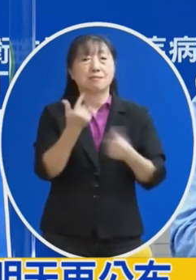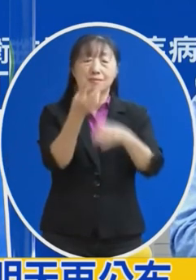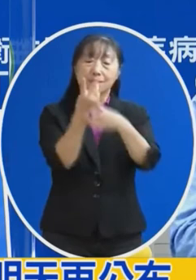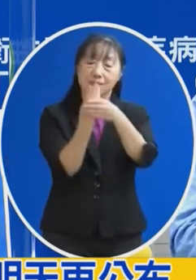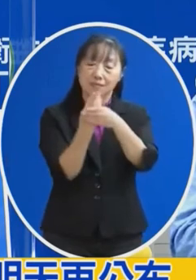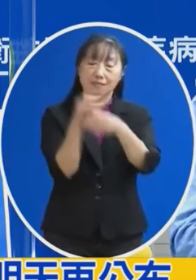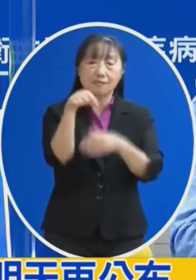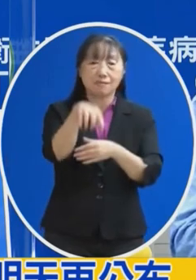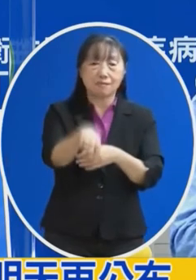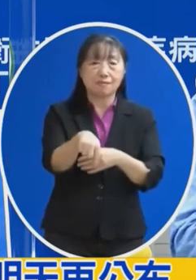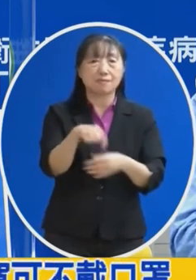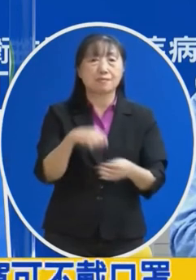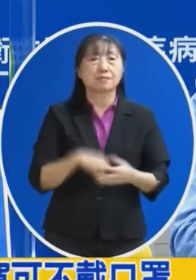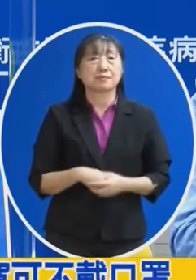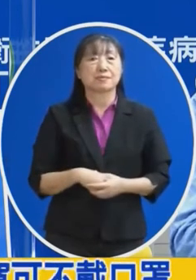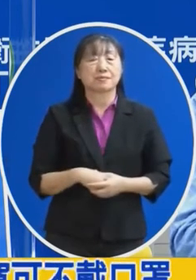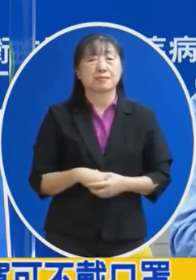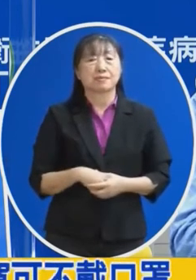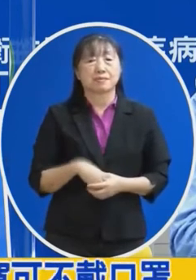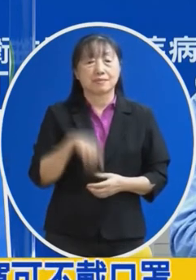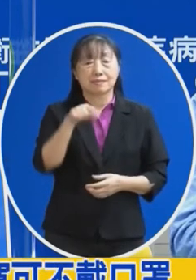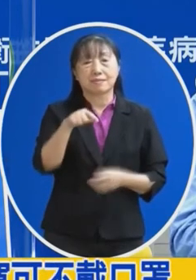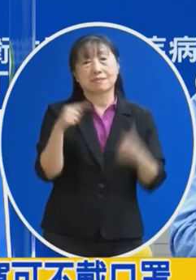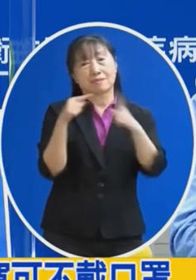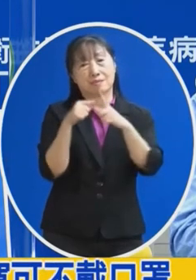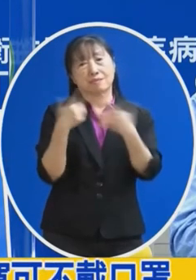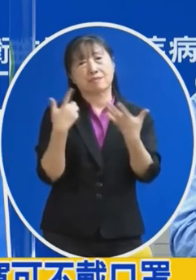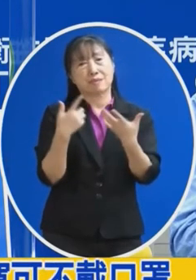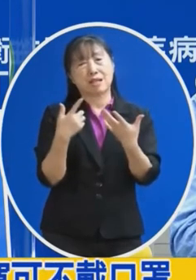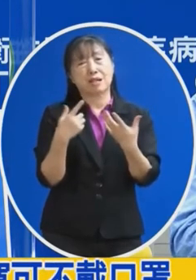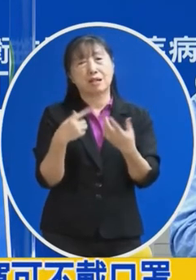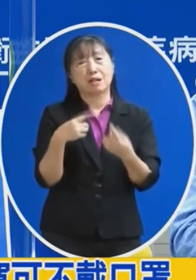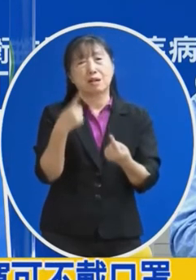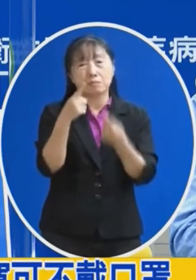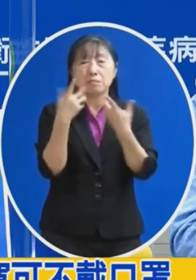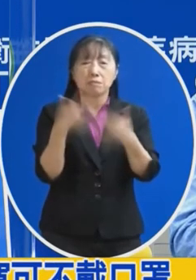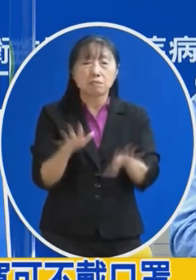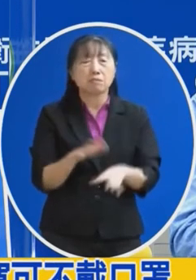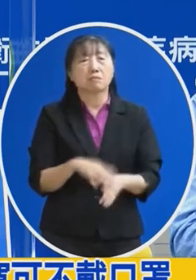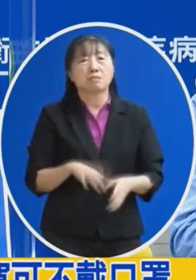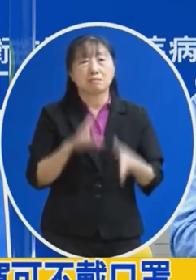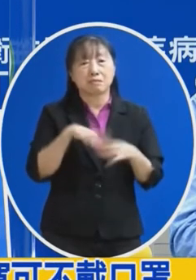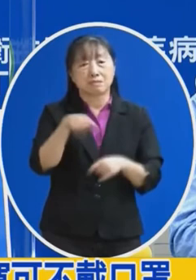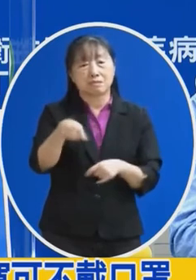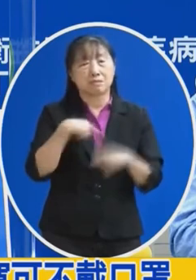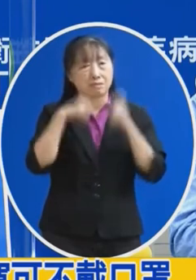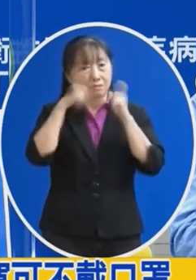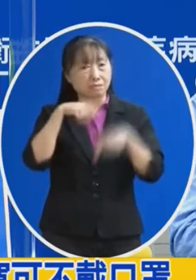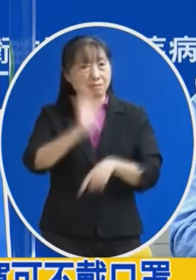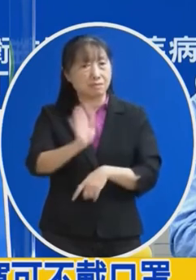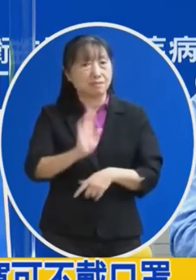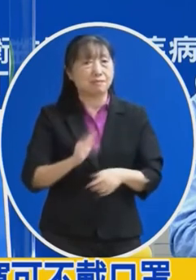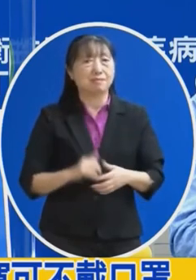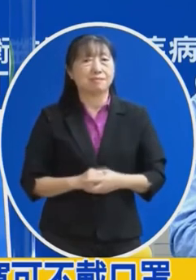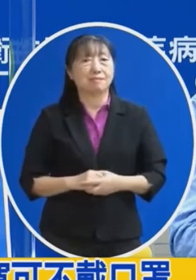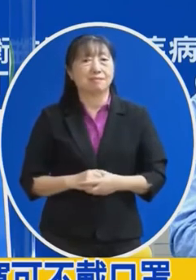区域等等的，其实事实上它的人潮聚集是相对的比较多，所以目前还没有。